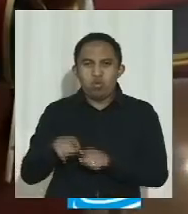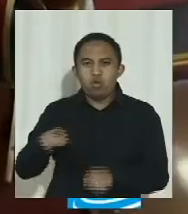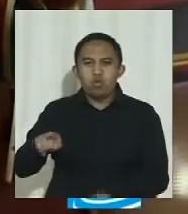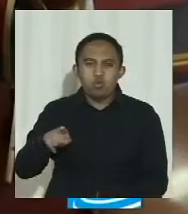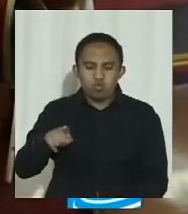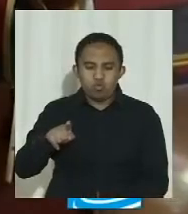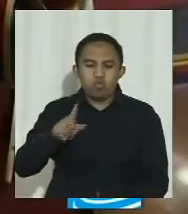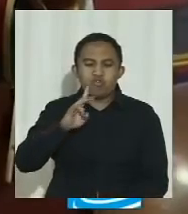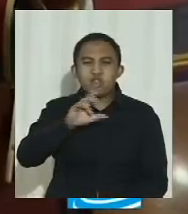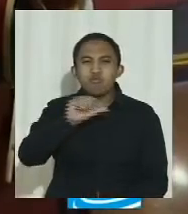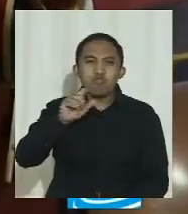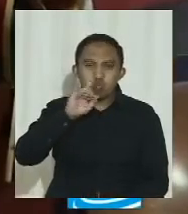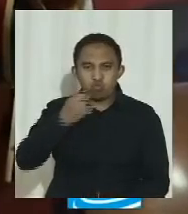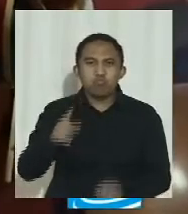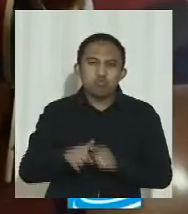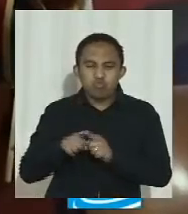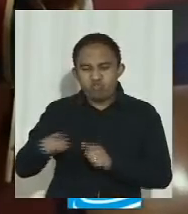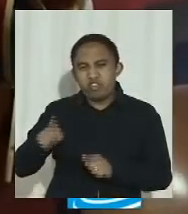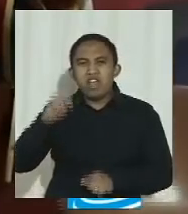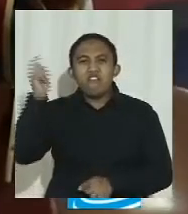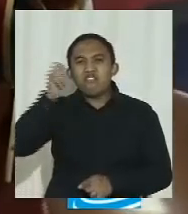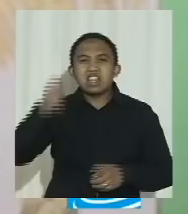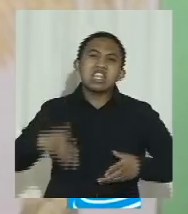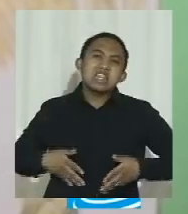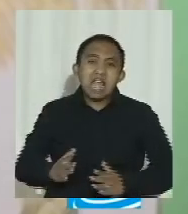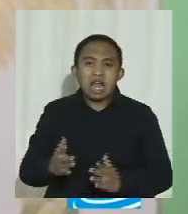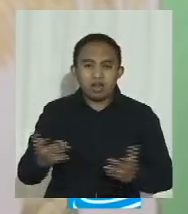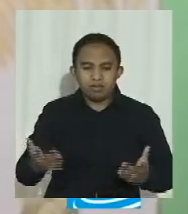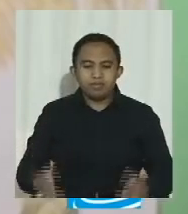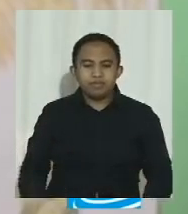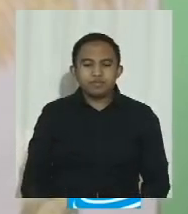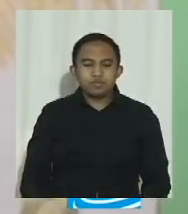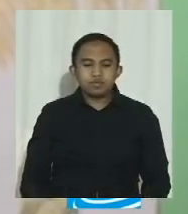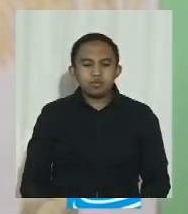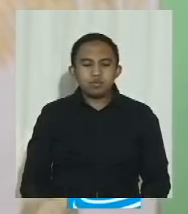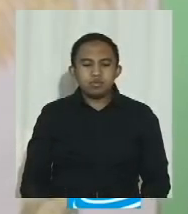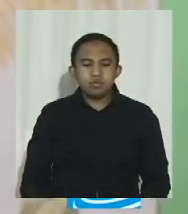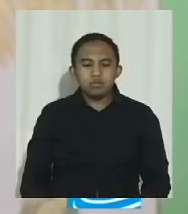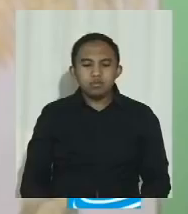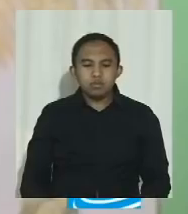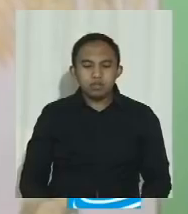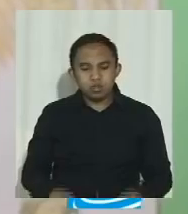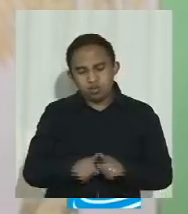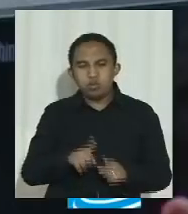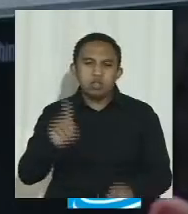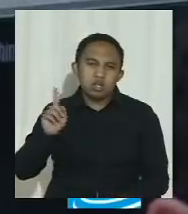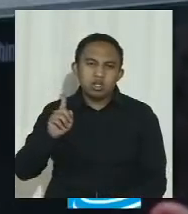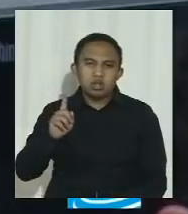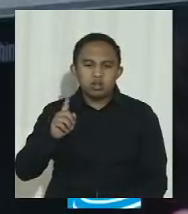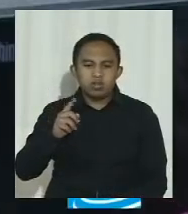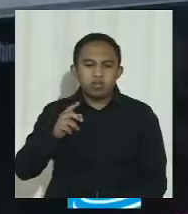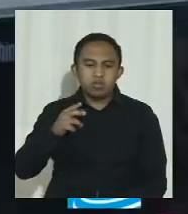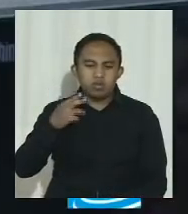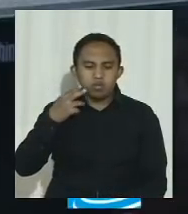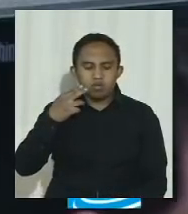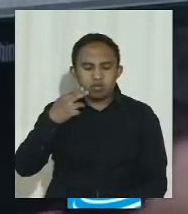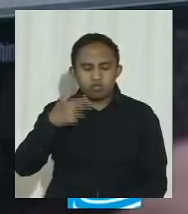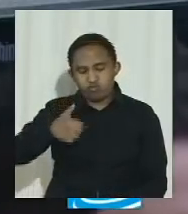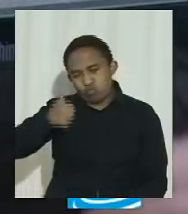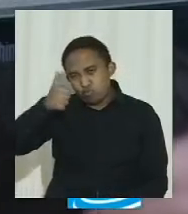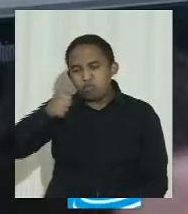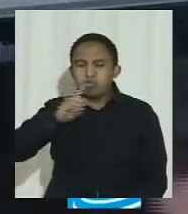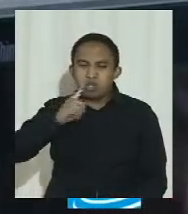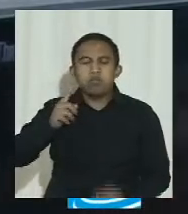nahaterahany ity filoham-pirenena ivoariana teo aloha ity. Nankatoavin'Andriamatoa lasany hoatarara teo ny fiverenany Laurent Gbagbo ody